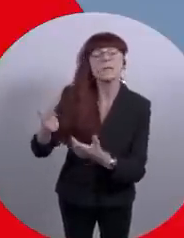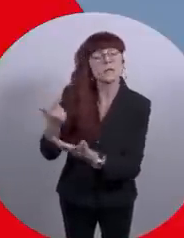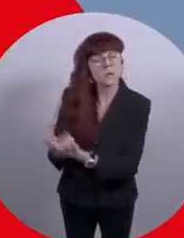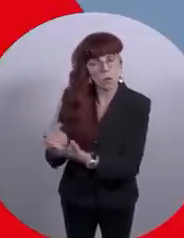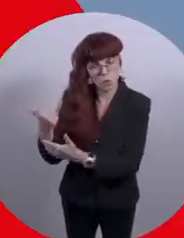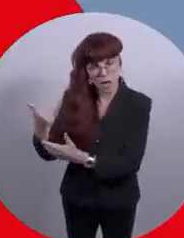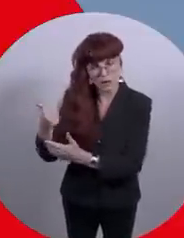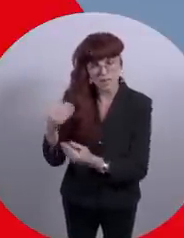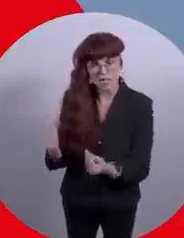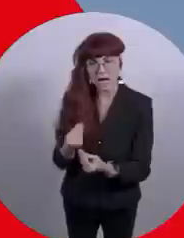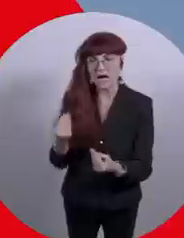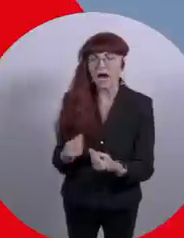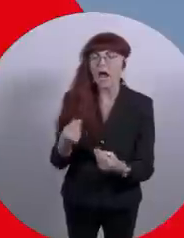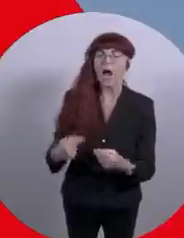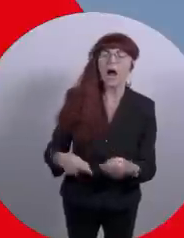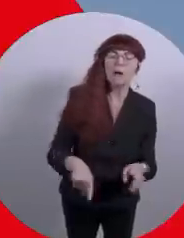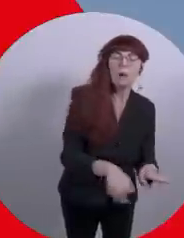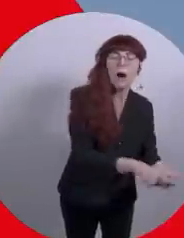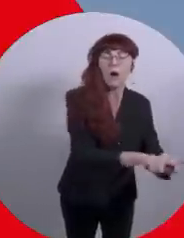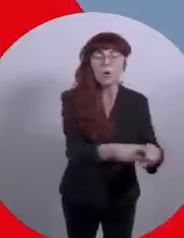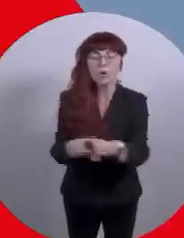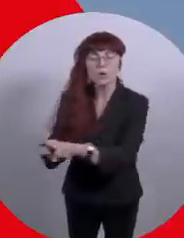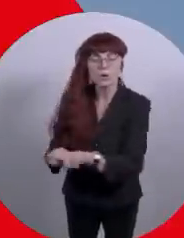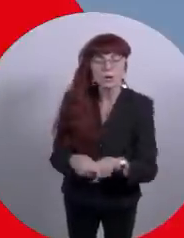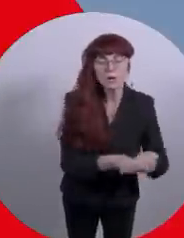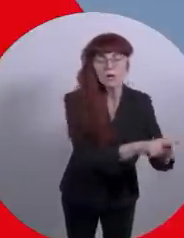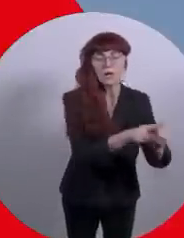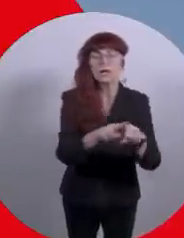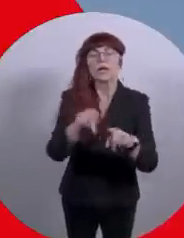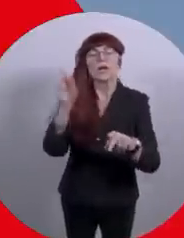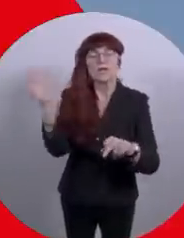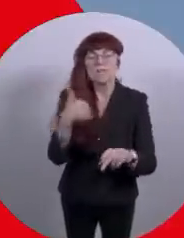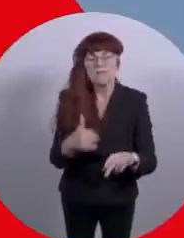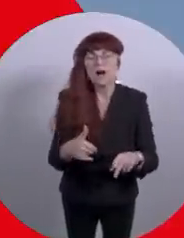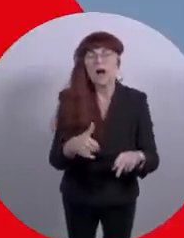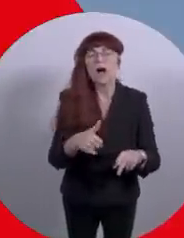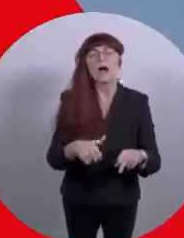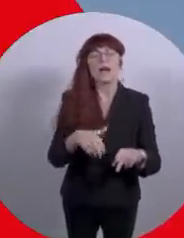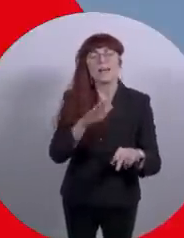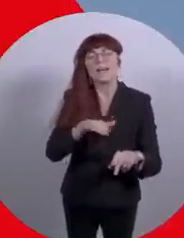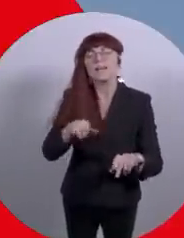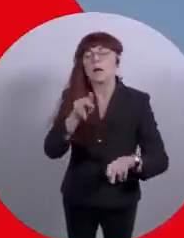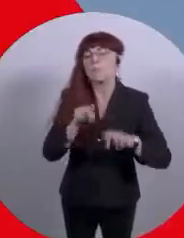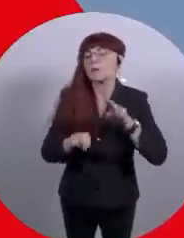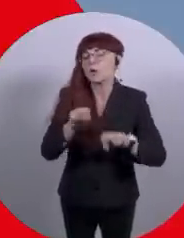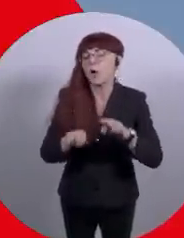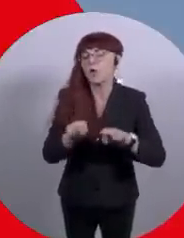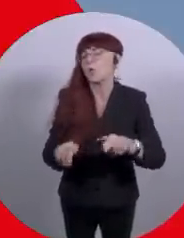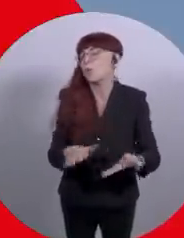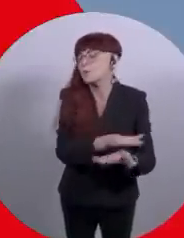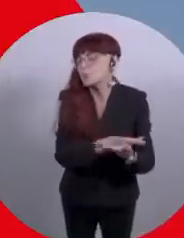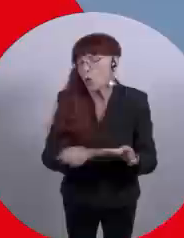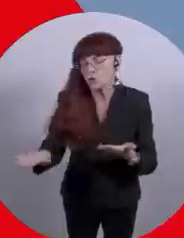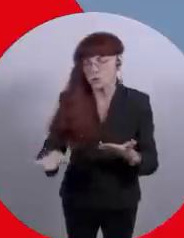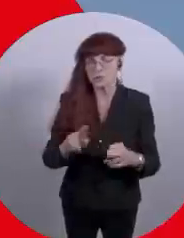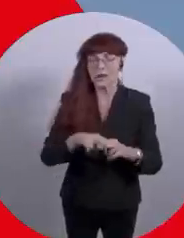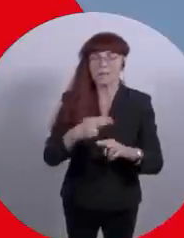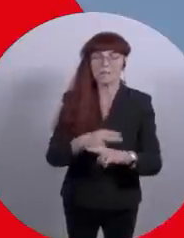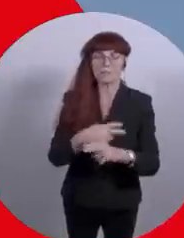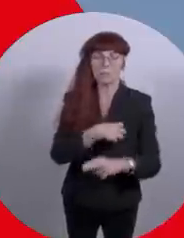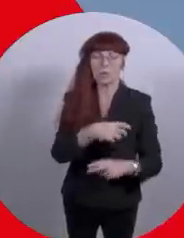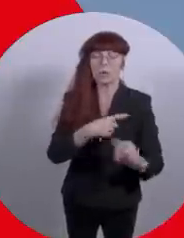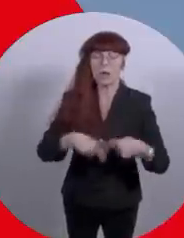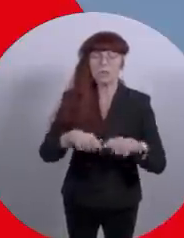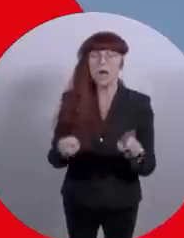auch die flächendeckende gratis Kinderbetreuung die wir im Burgenland vor einigen Jahren realisiert haben genauso auch wie die